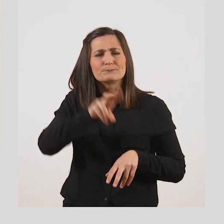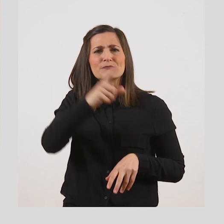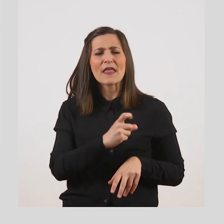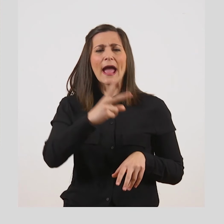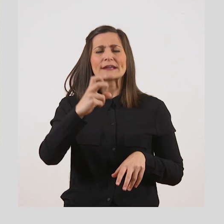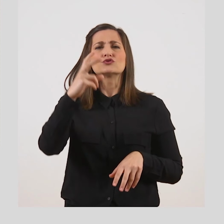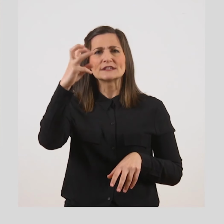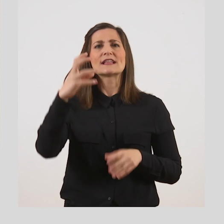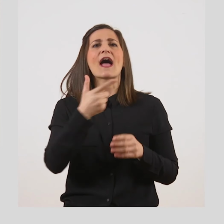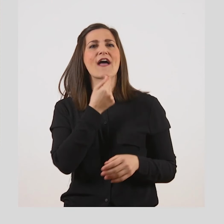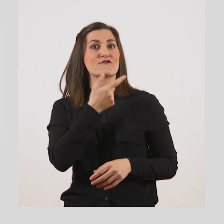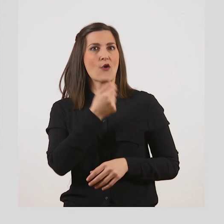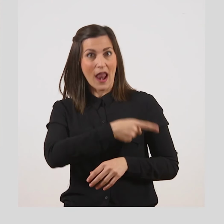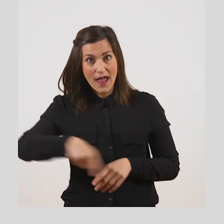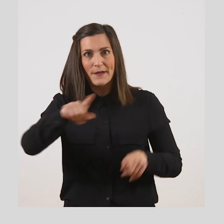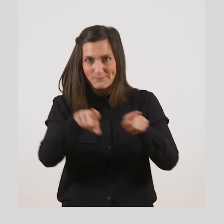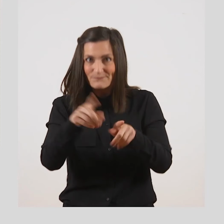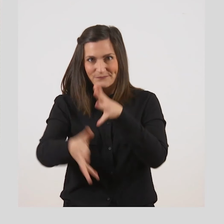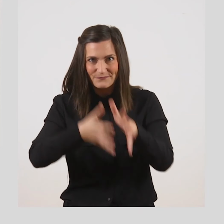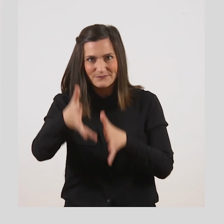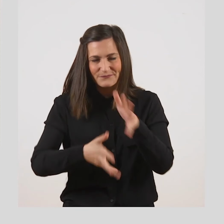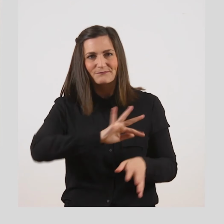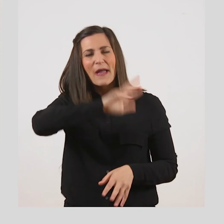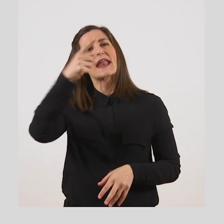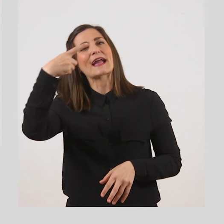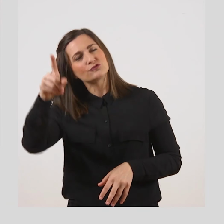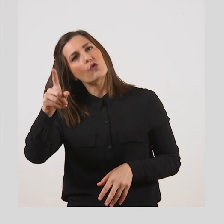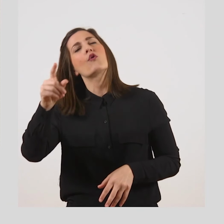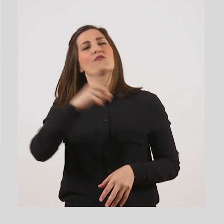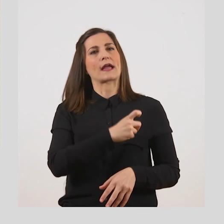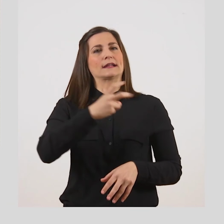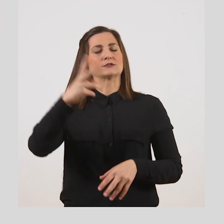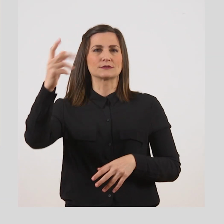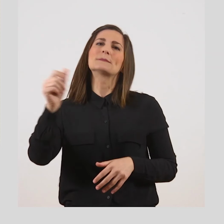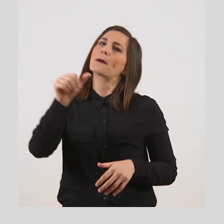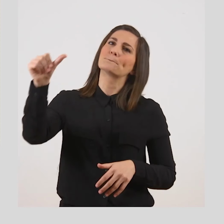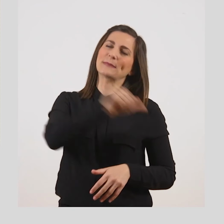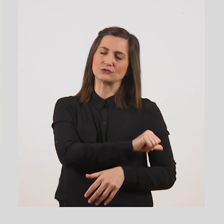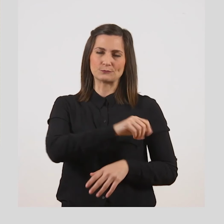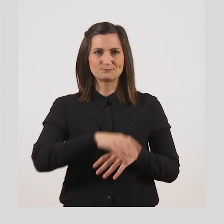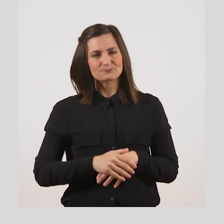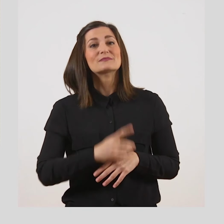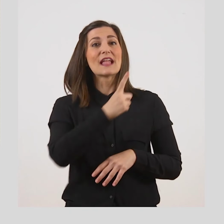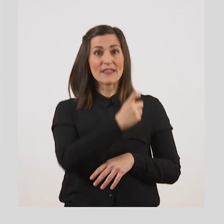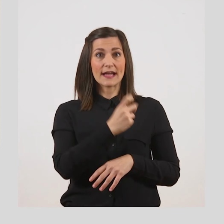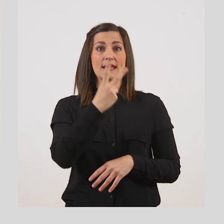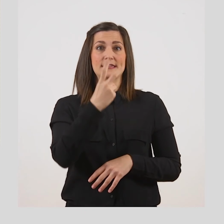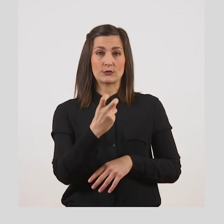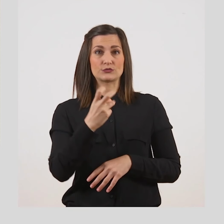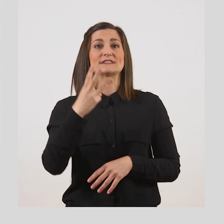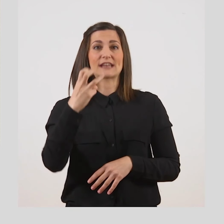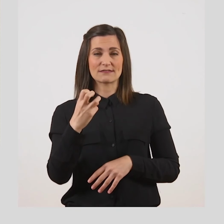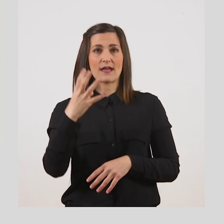όλοι μαζί τώρα να ανέβουμε μέχρι το 100 και να κατέβουμε. Έτσι, για να το θυμηθούμε. Έτοιμοι? 10,